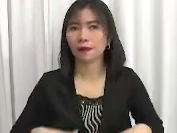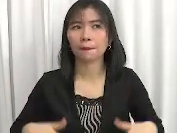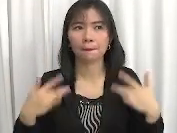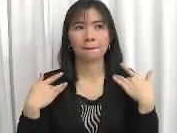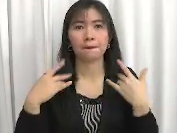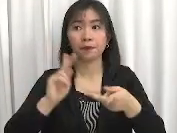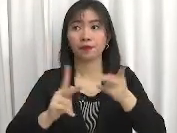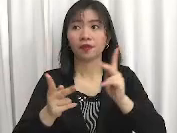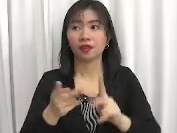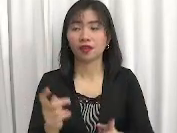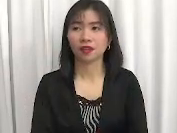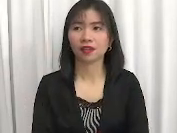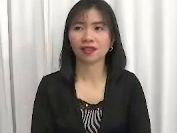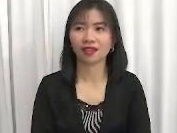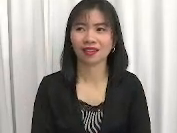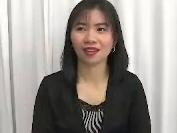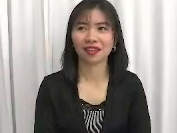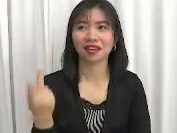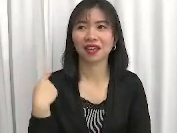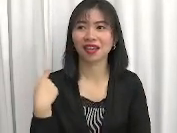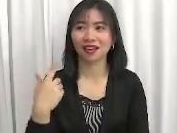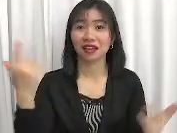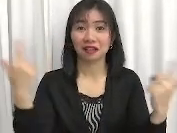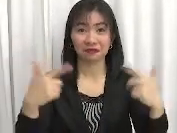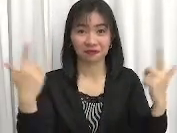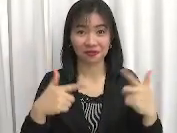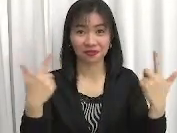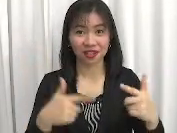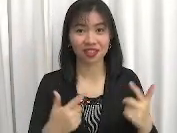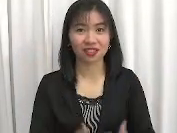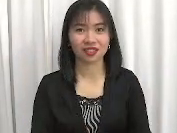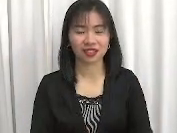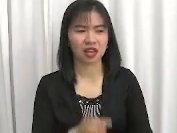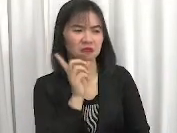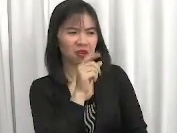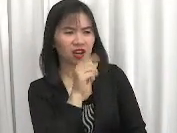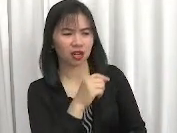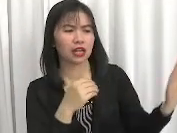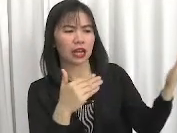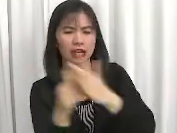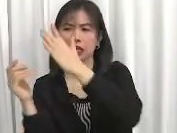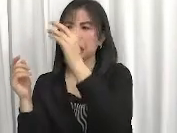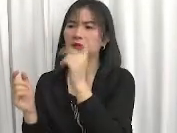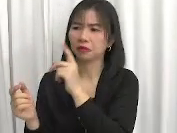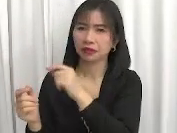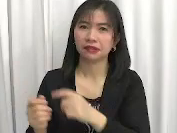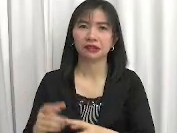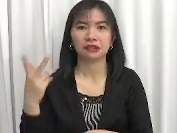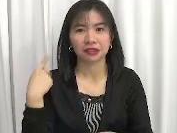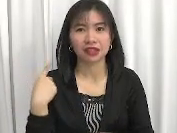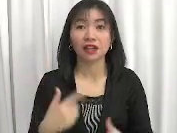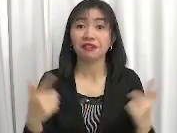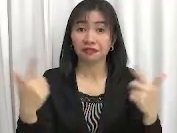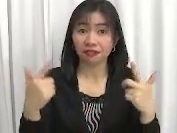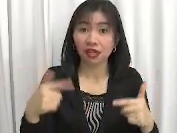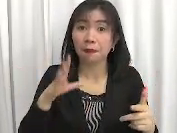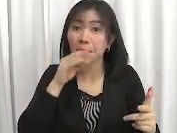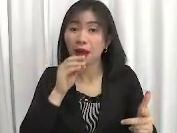ganyan. Nag-sparring. Palitan talaga. Ay, bigla ba namang during yung talagang on time